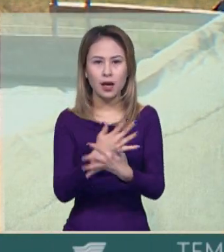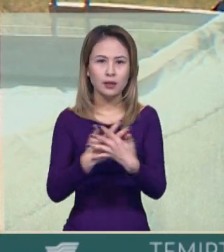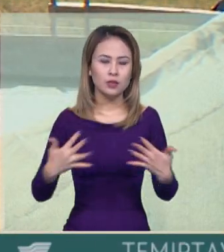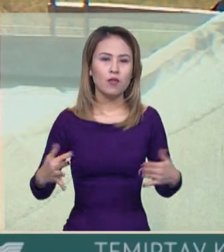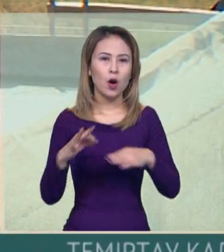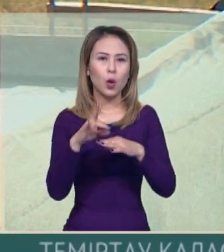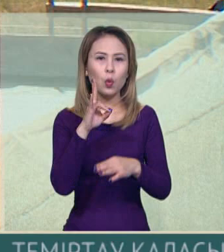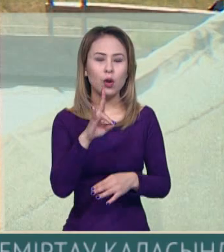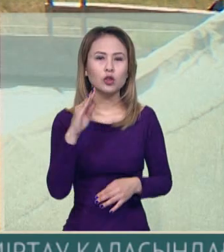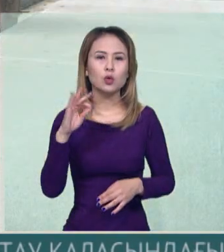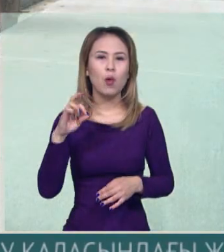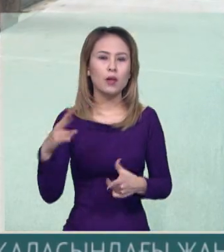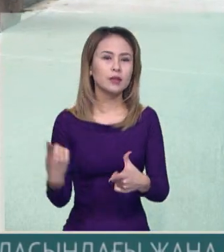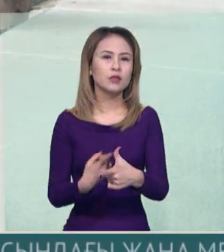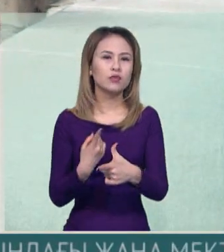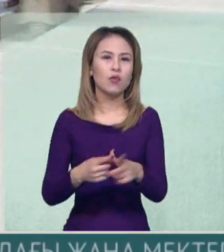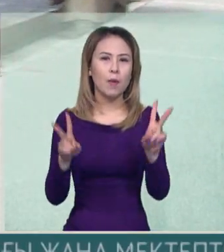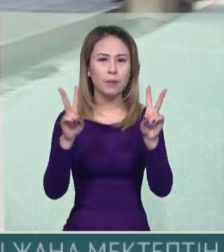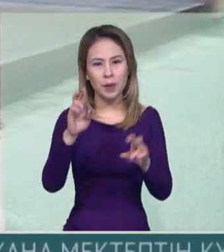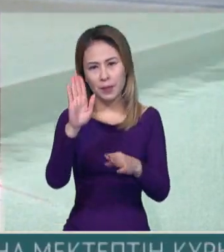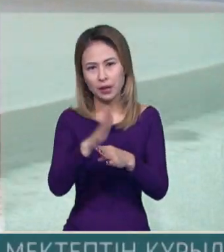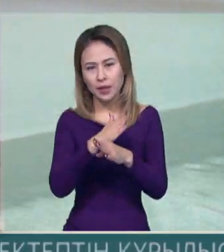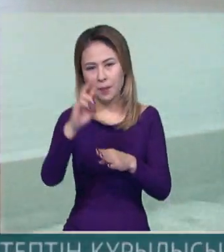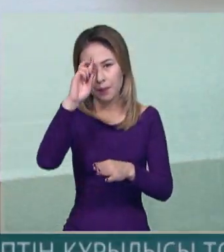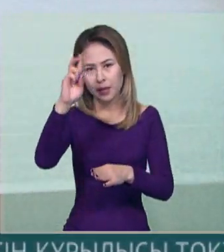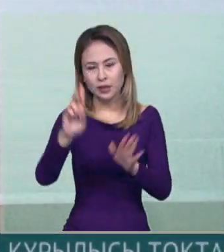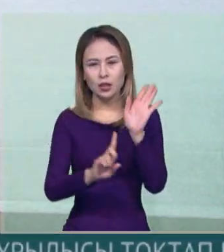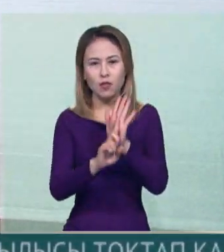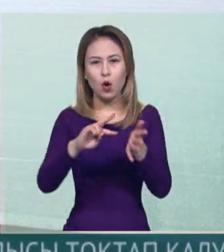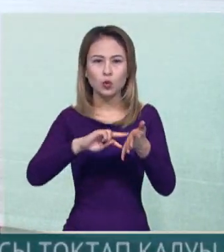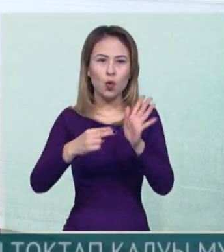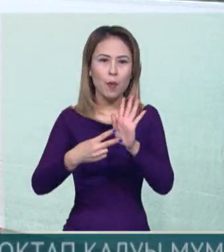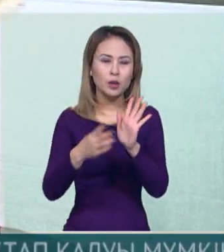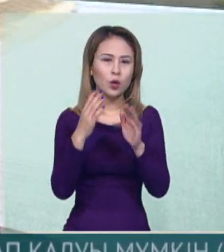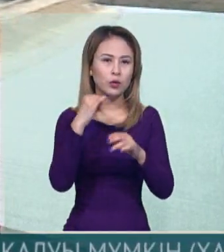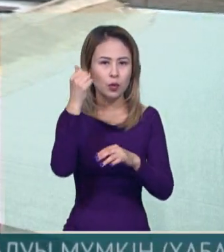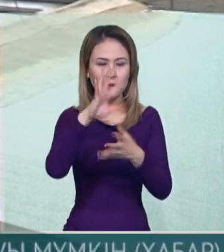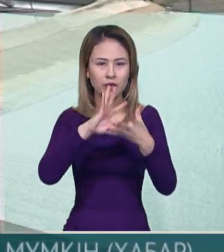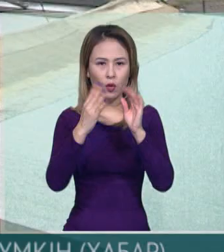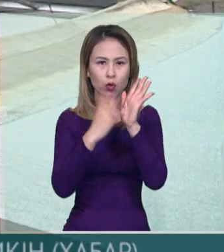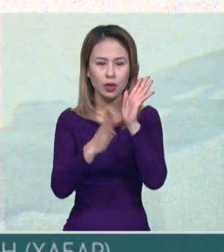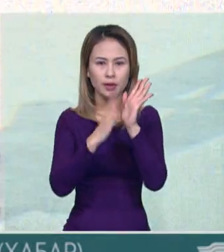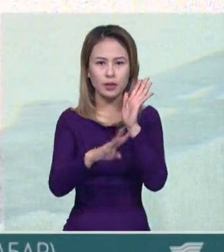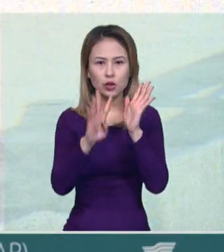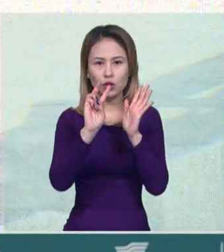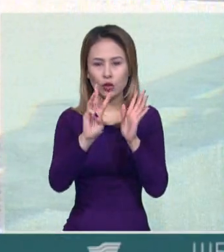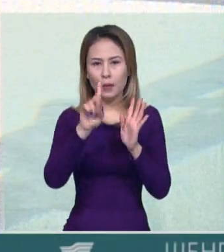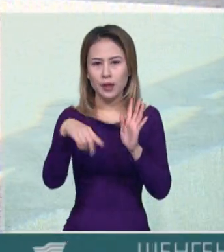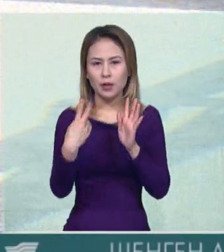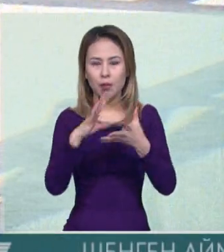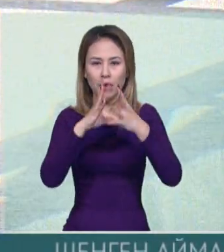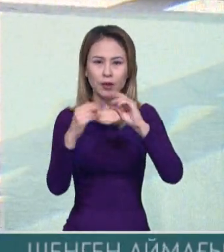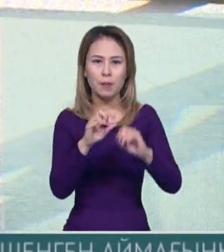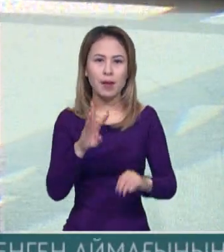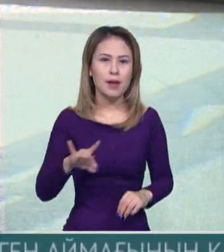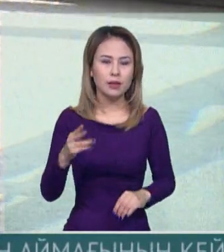жатқан Нұр жолы кеден бекеті де мемлекеттік жекеменшік әріптестік аясындағы жоба. Құны 98,3 миллиард теңге. Тағы денсаулық сақтау